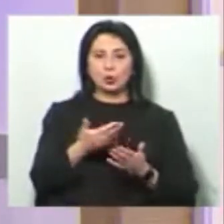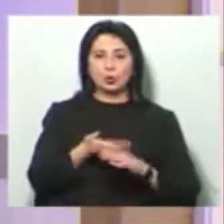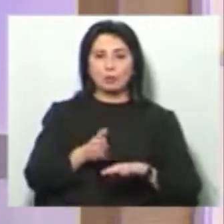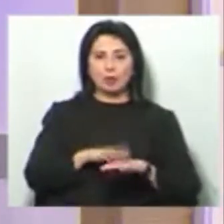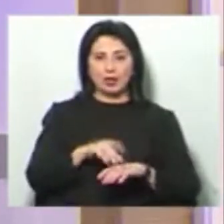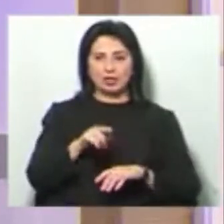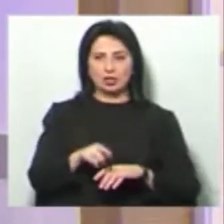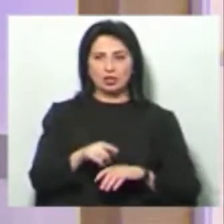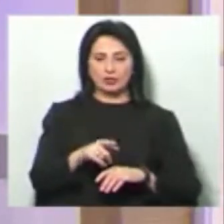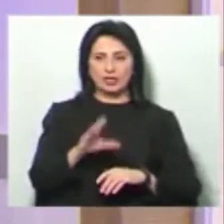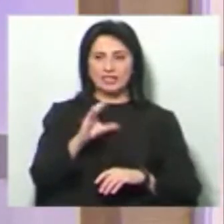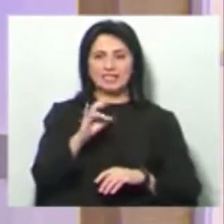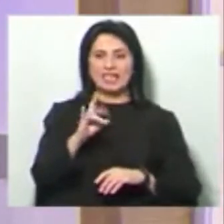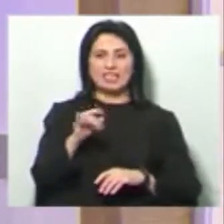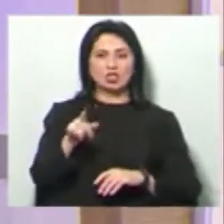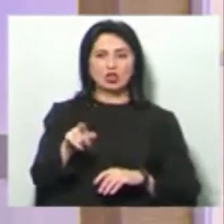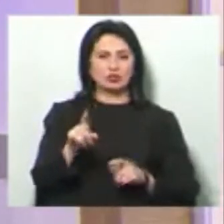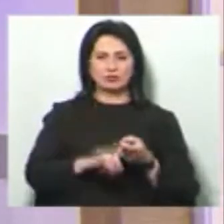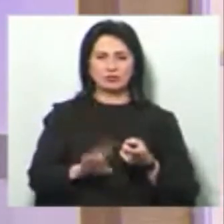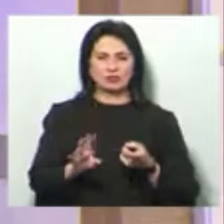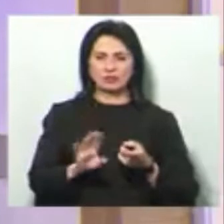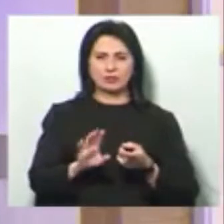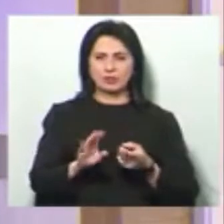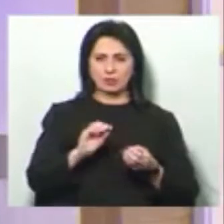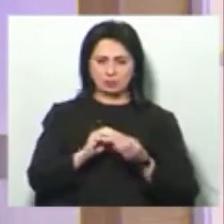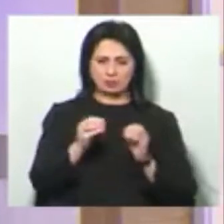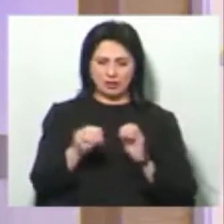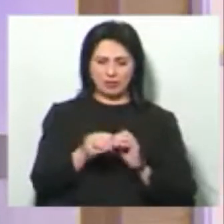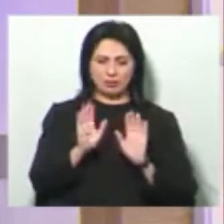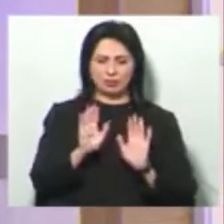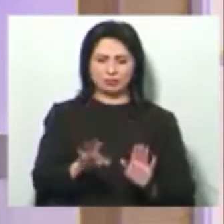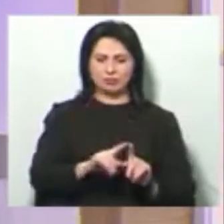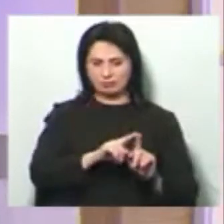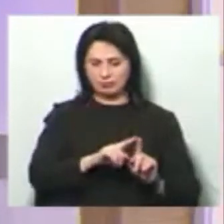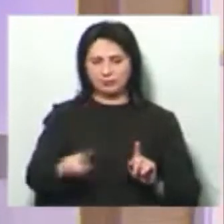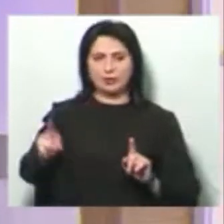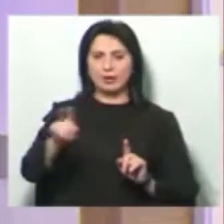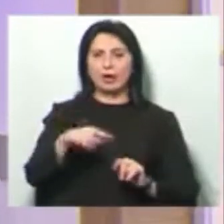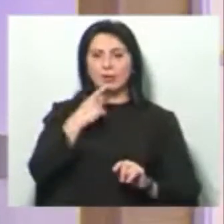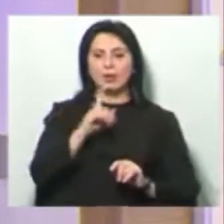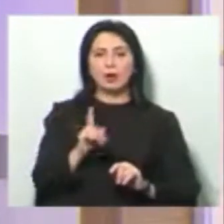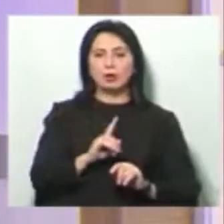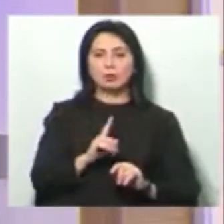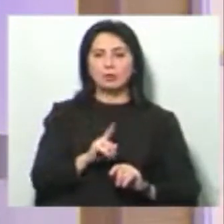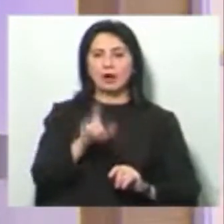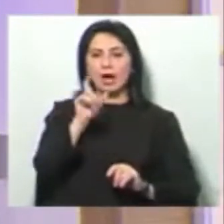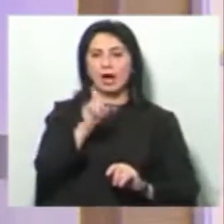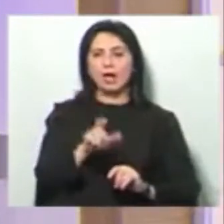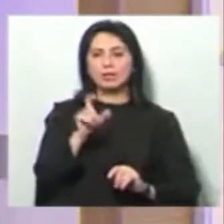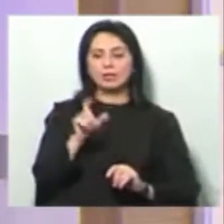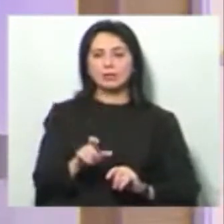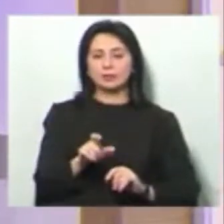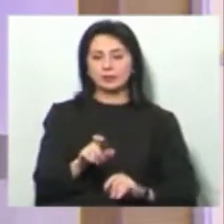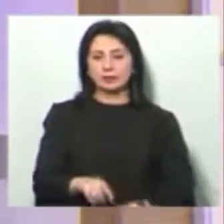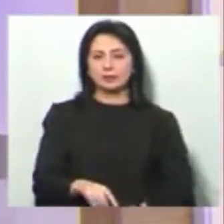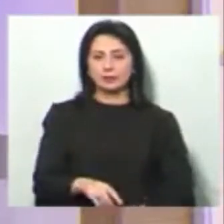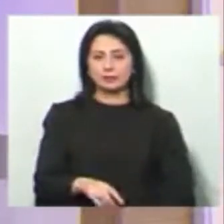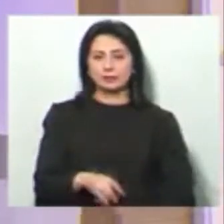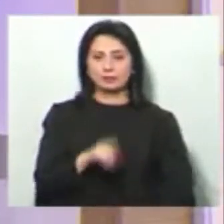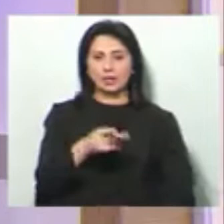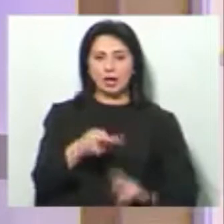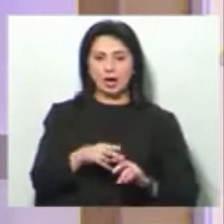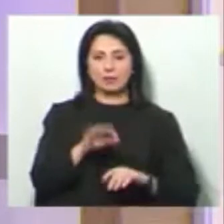სეზონისგან დამოუკიდებლად არის ქრონიკული პრობლემა პერიოდულად თავის განწყობებით იგულისხმება რომ ადამიანებს უხდებათ